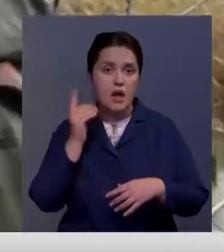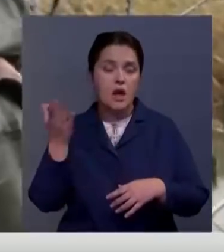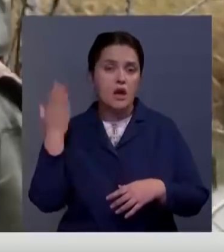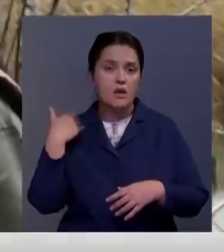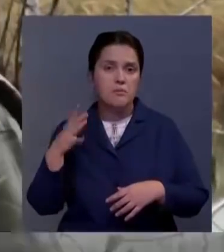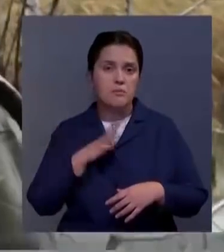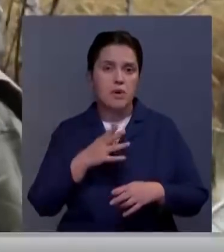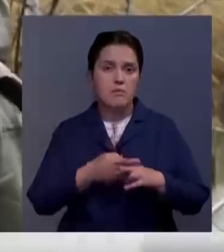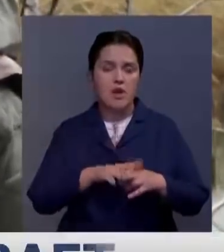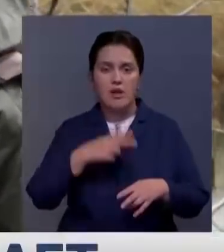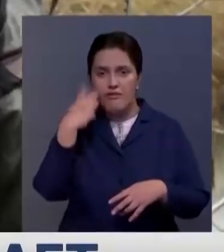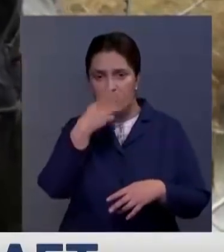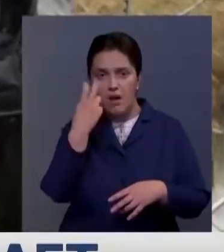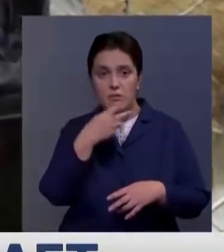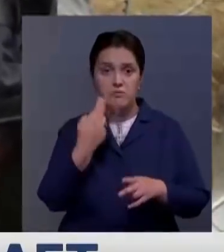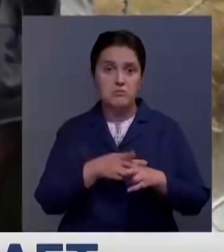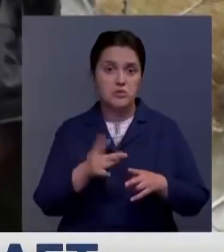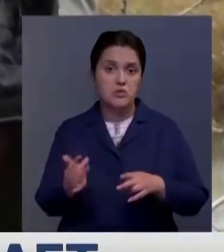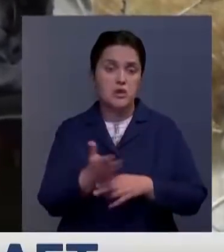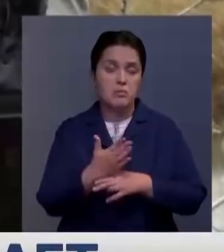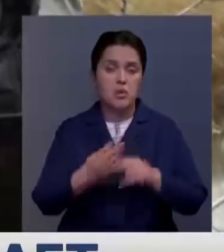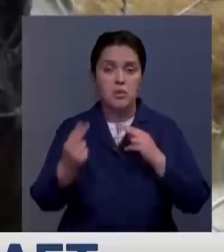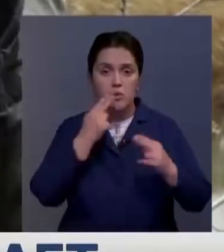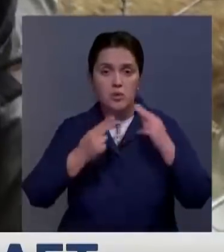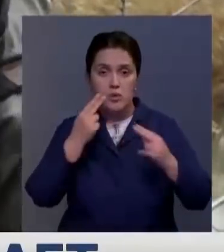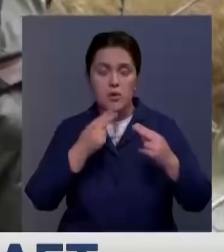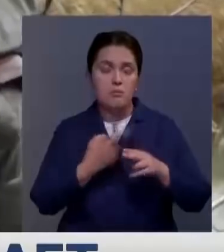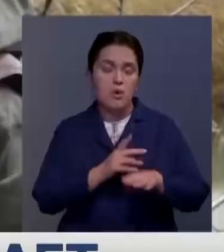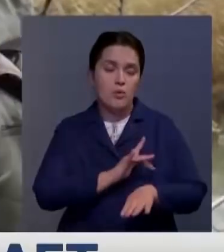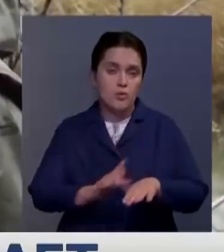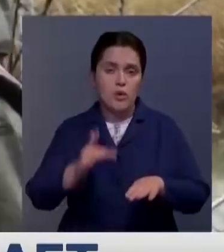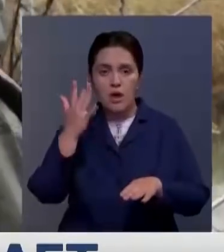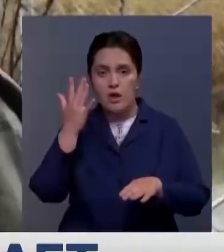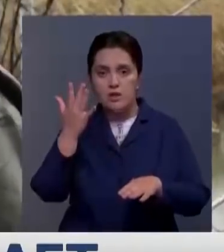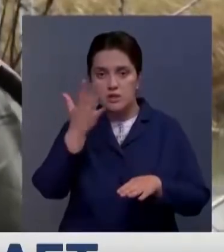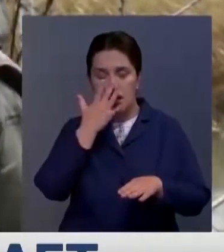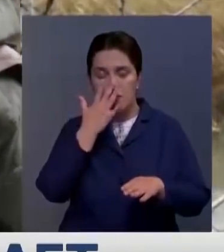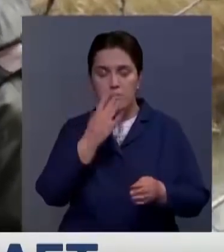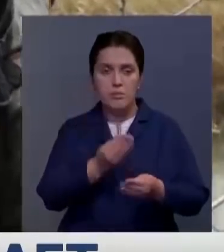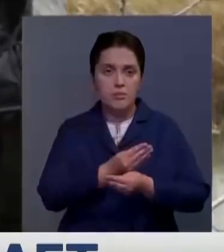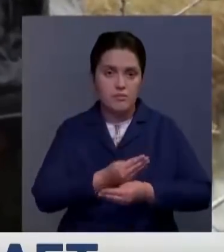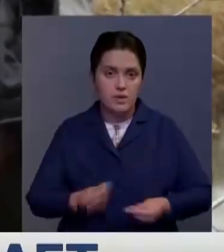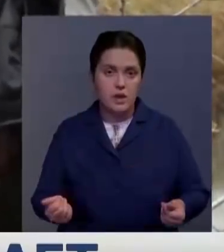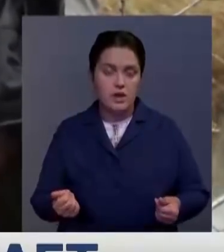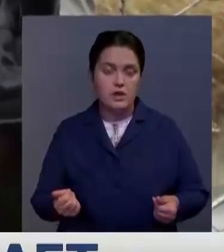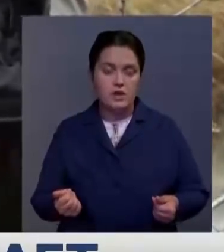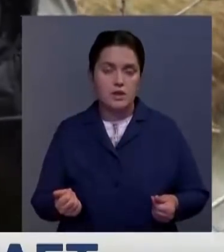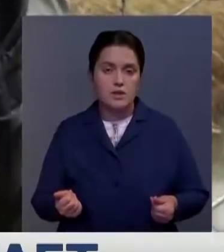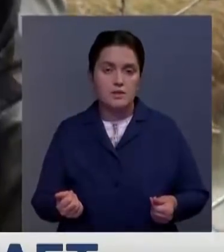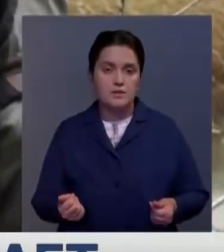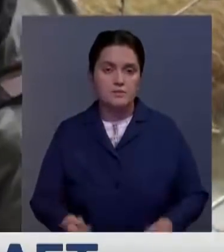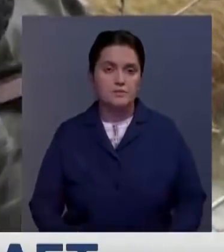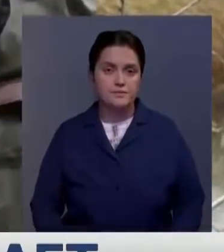давала покоя жителям этого данного районного центра. И летом от озера зловонный запах исходил